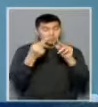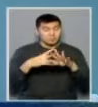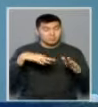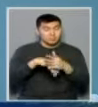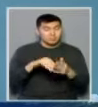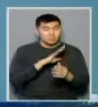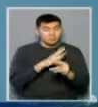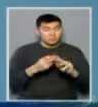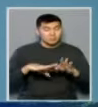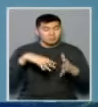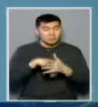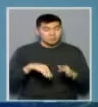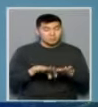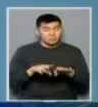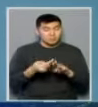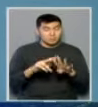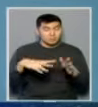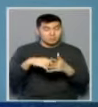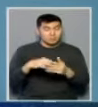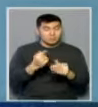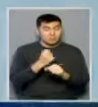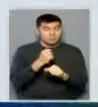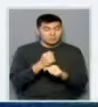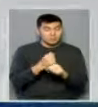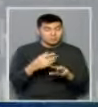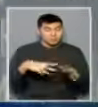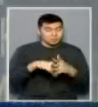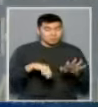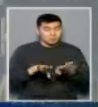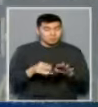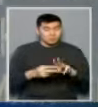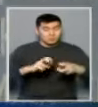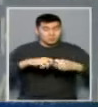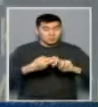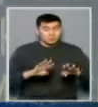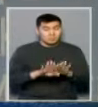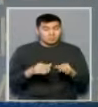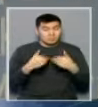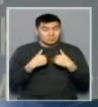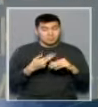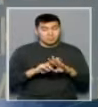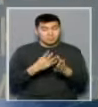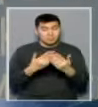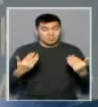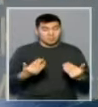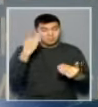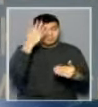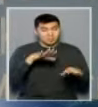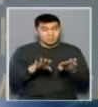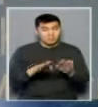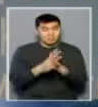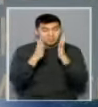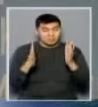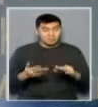уақытта. Соның негізгі себебін сіз қалай айтар едіңіз? Енді ол мәселе бойынша мен ойлаймын, қазірде бізде көп өте